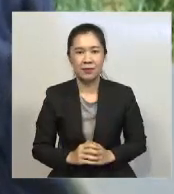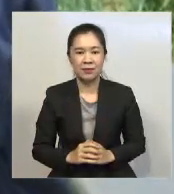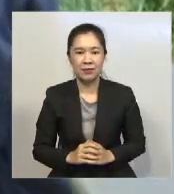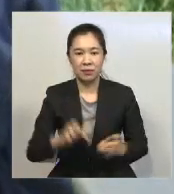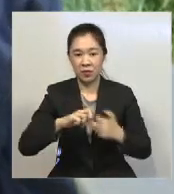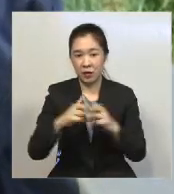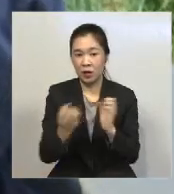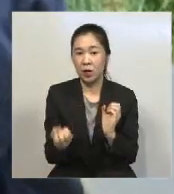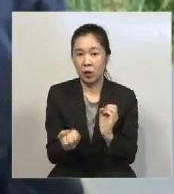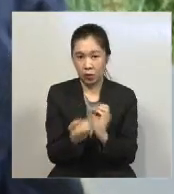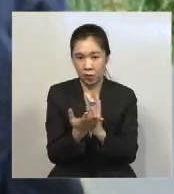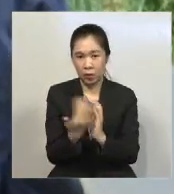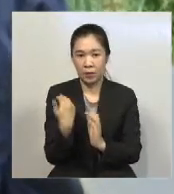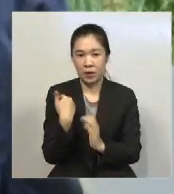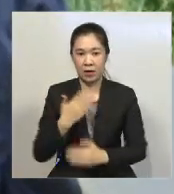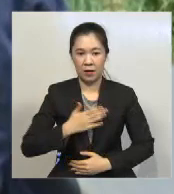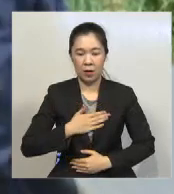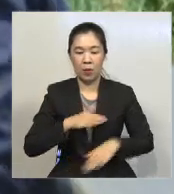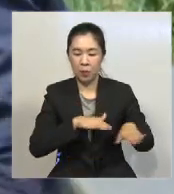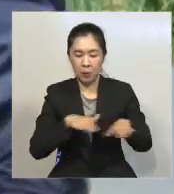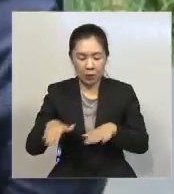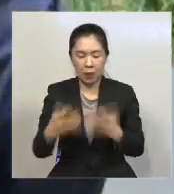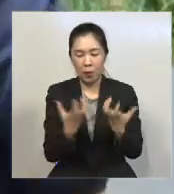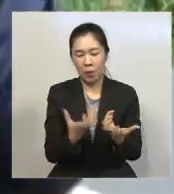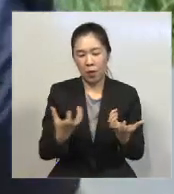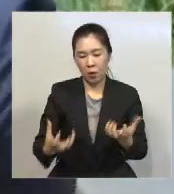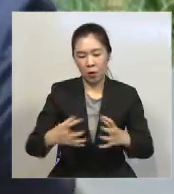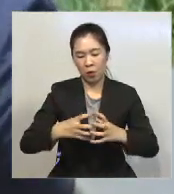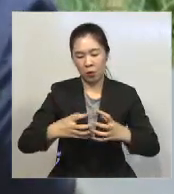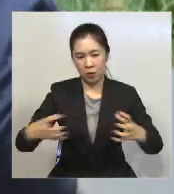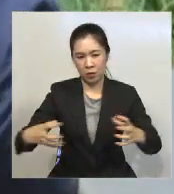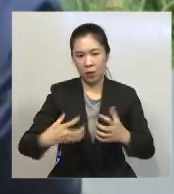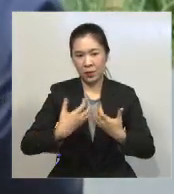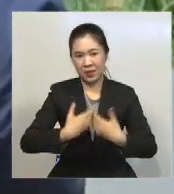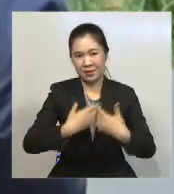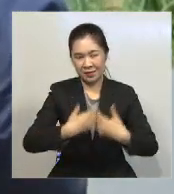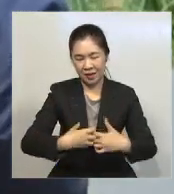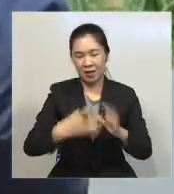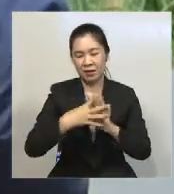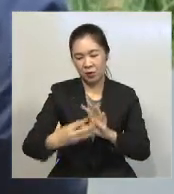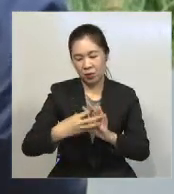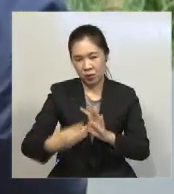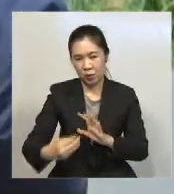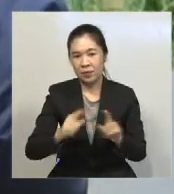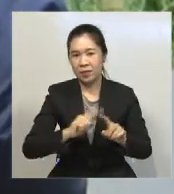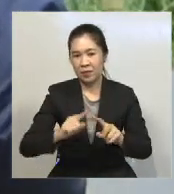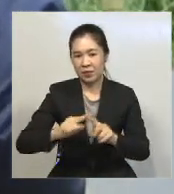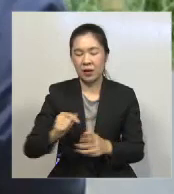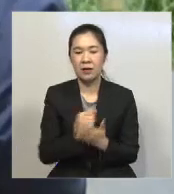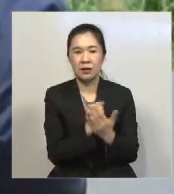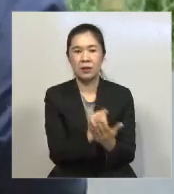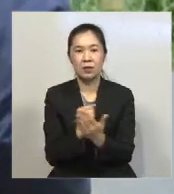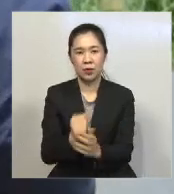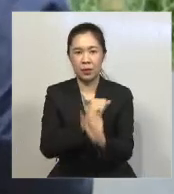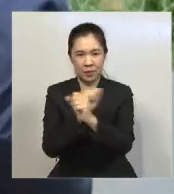ามีผลกระทบเขาปุ๊บก็เราก็มีเตรียมเครื่องไม้เครื่องมือทั้งเครื่องสูบน้ำรถบรรทุกอะไรต่างเพื่อจะเตรียมไว้ช่วย